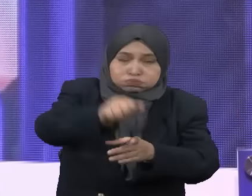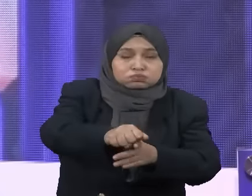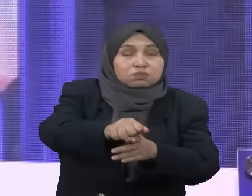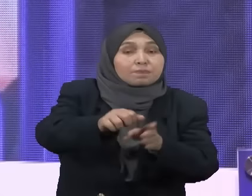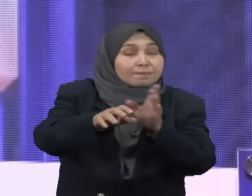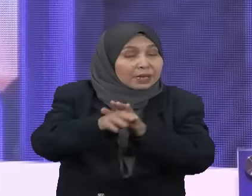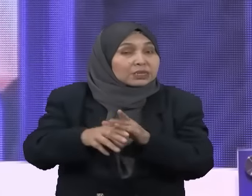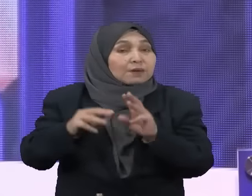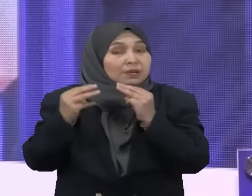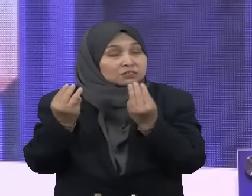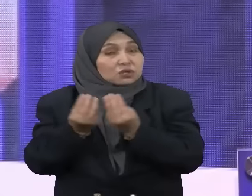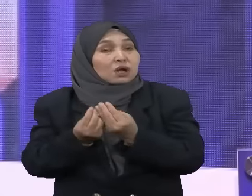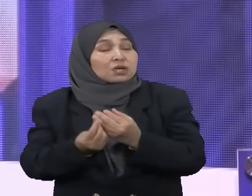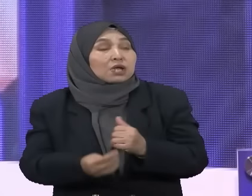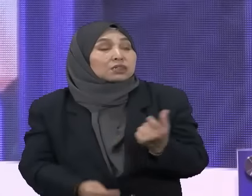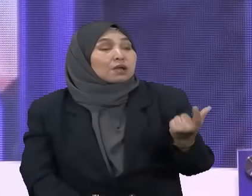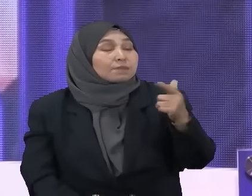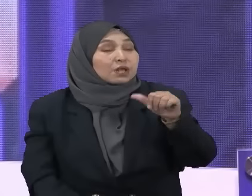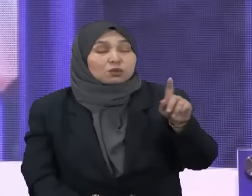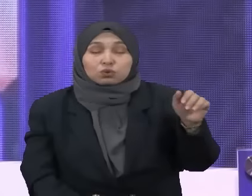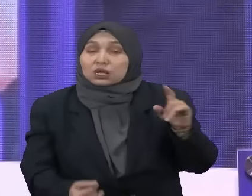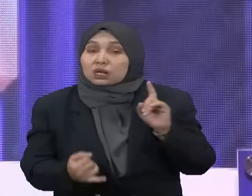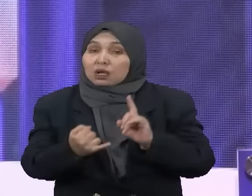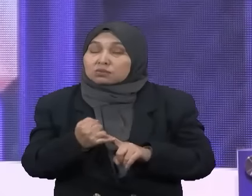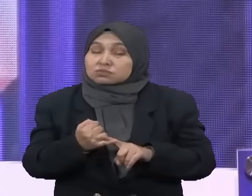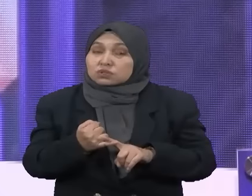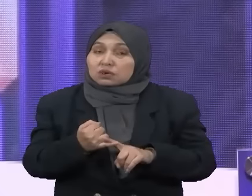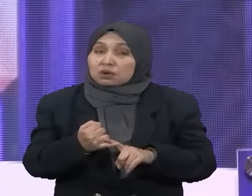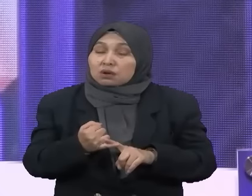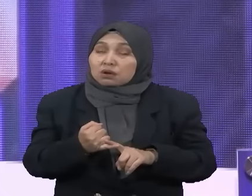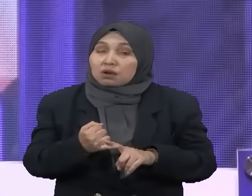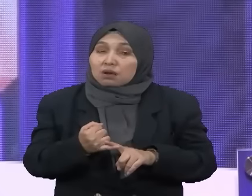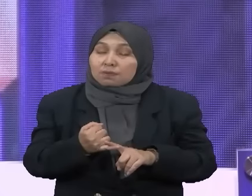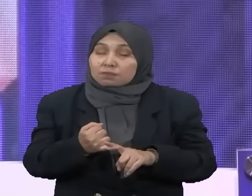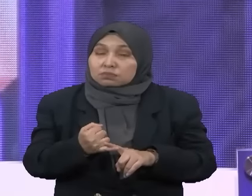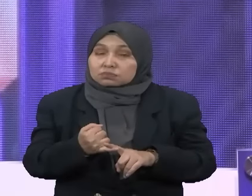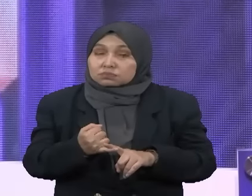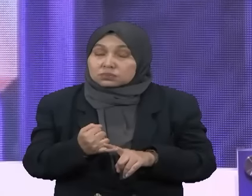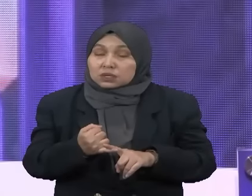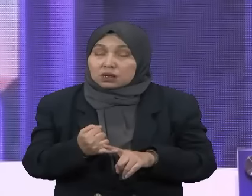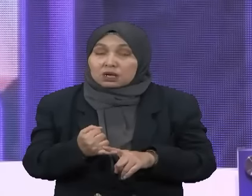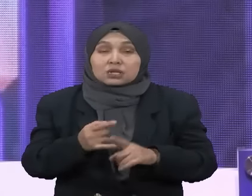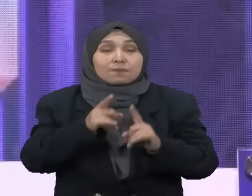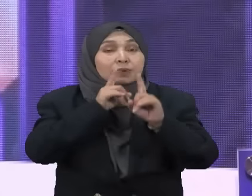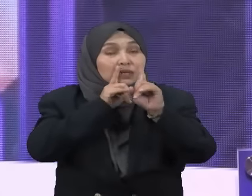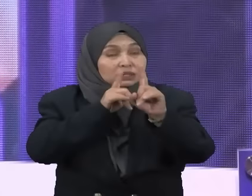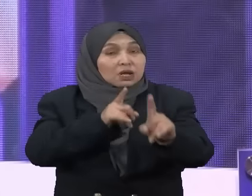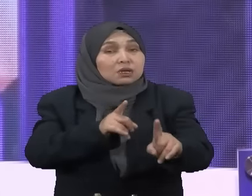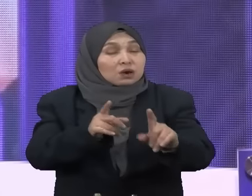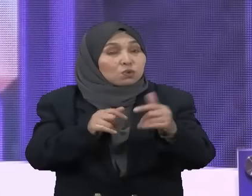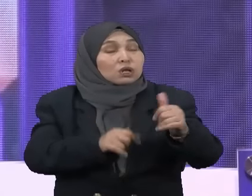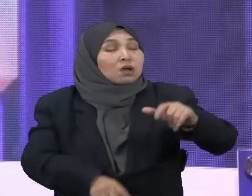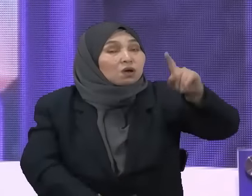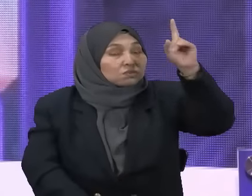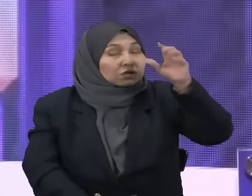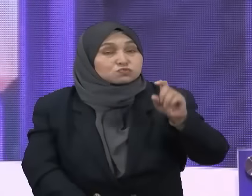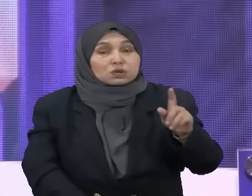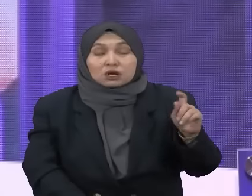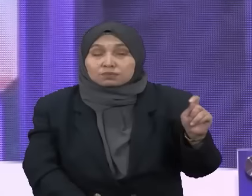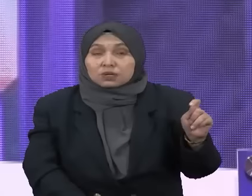kaum baginda. Dan akhirnya kaum baginda telah diperintahkan Allah Subhanahu wa